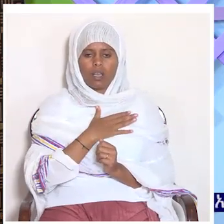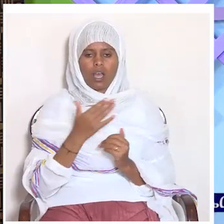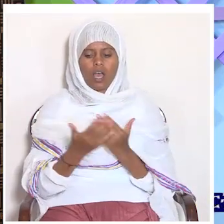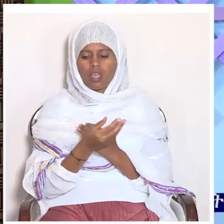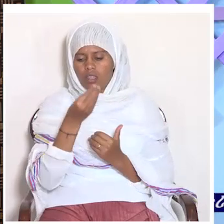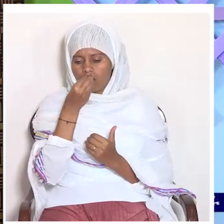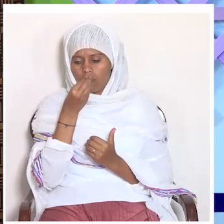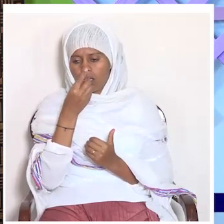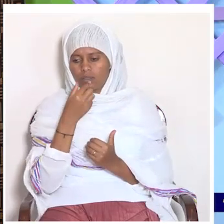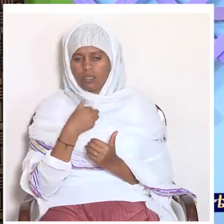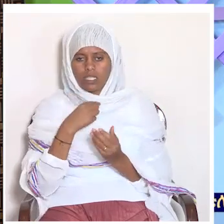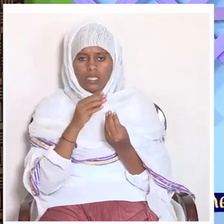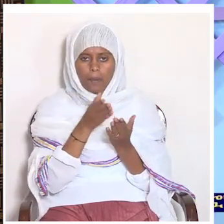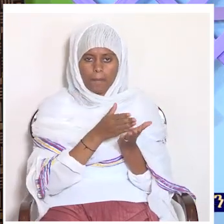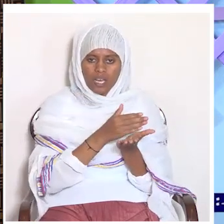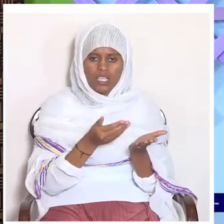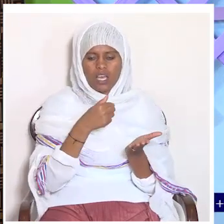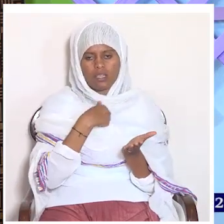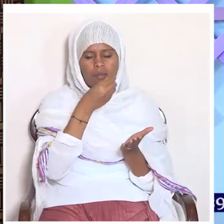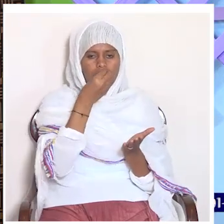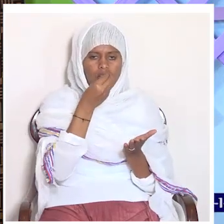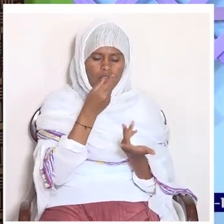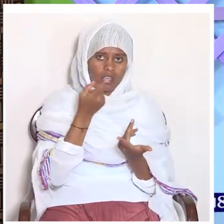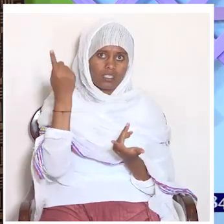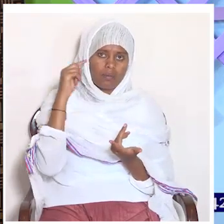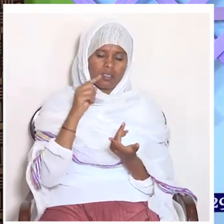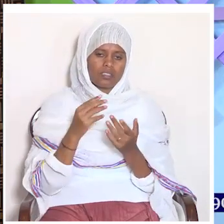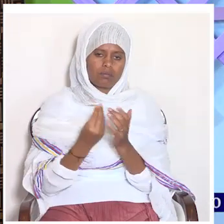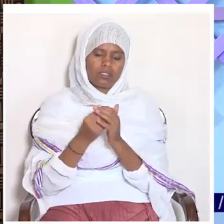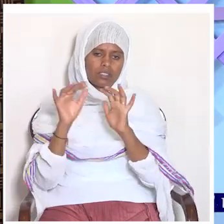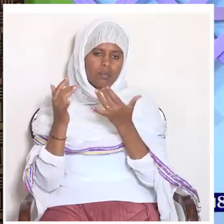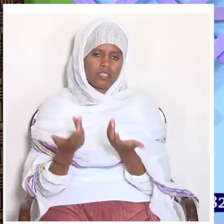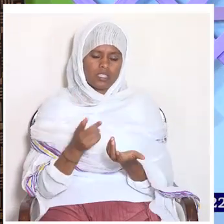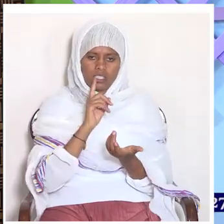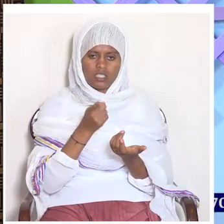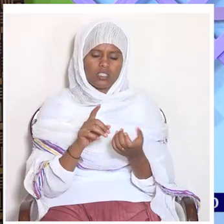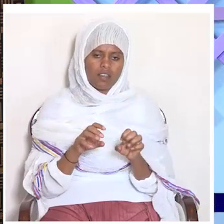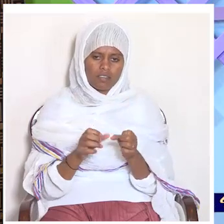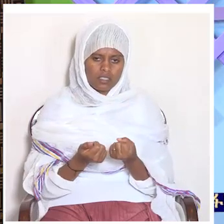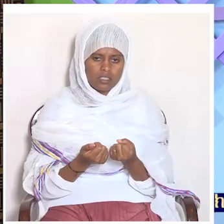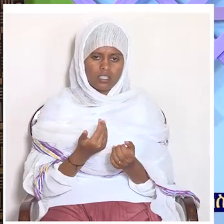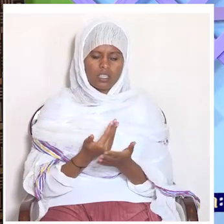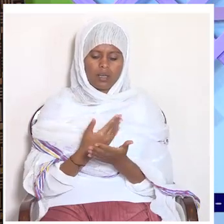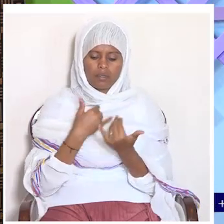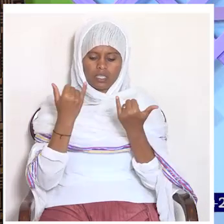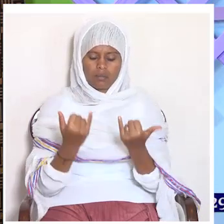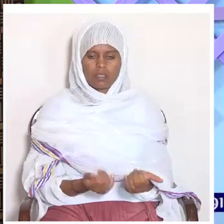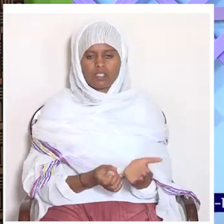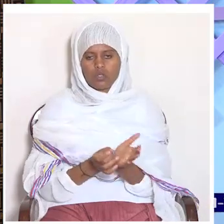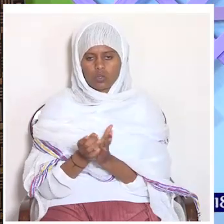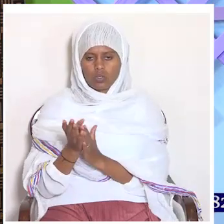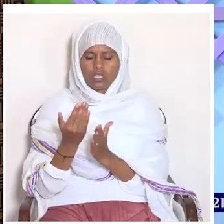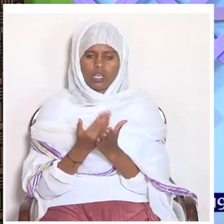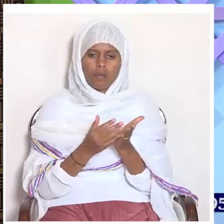ጎይታይ ፈጣሪየይ ኣይትብላዕ ዝበለኒ እፀ በለስ በሊዐ ምስ ፈጣሪየይ ተባኣይሰ ትእዛዝ ኣፍሪሰ ካብ